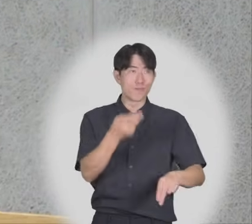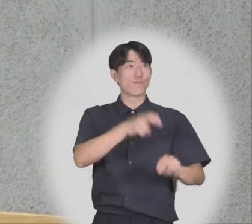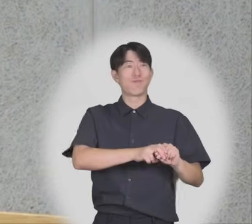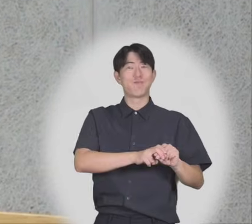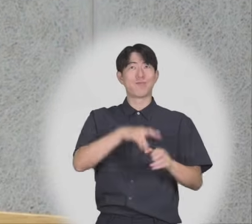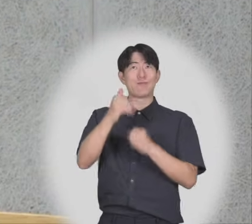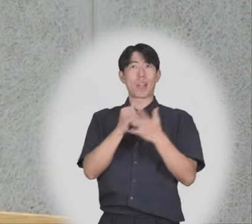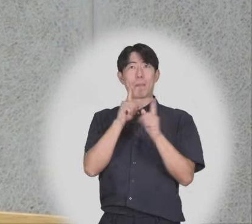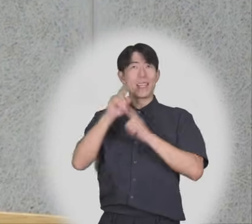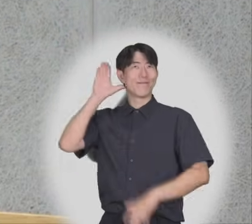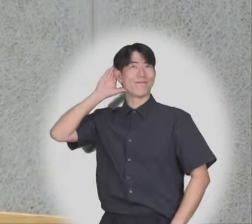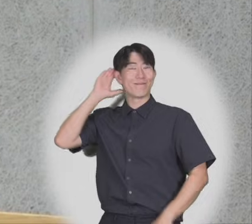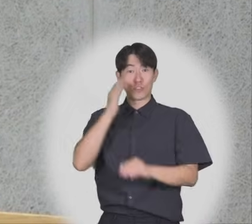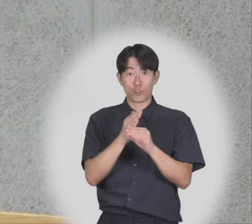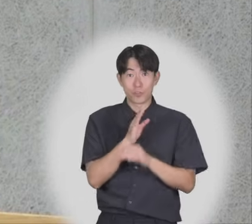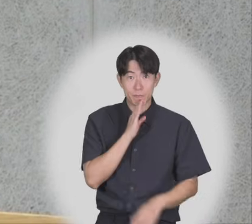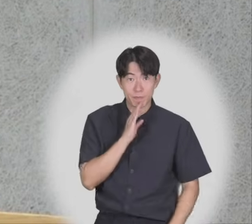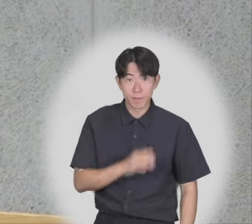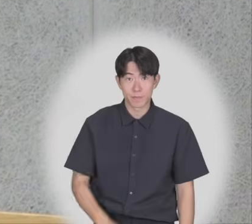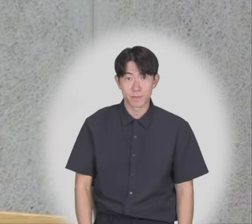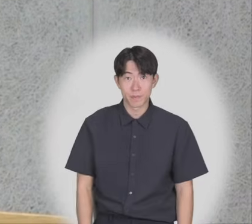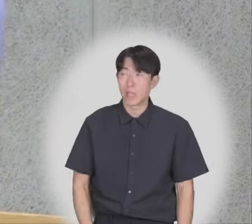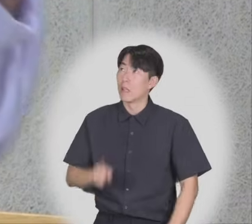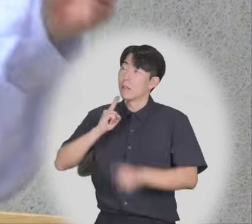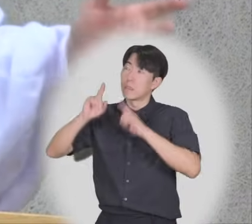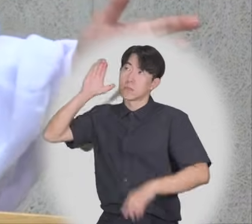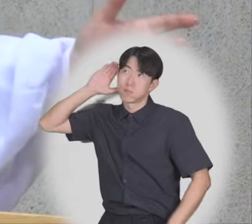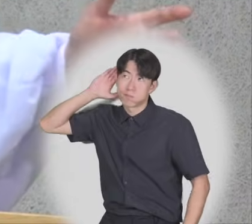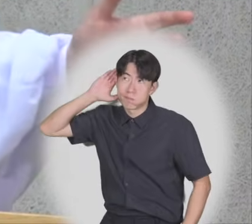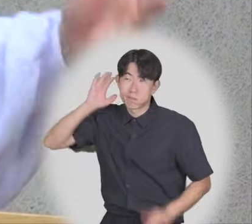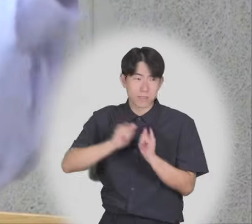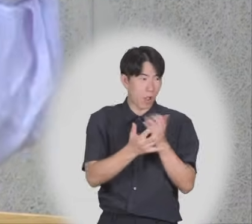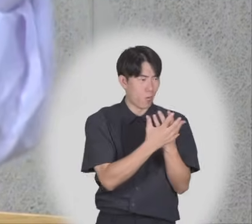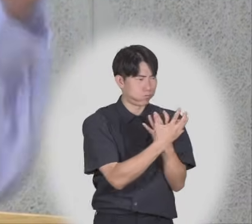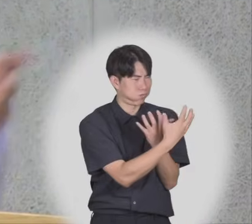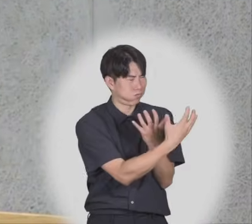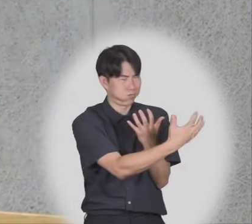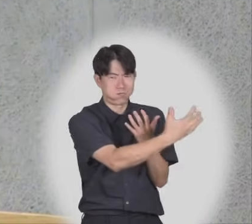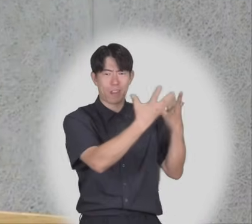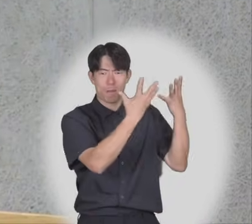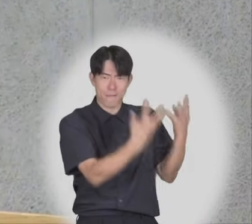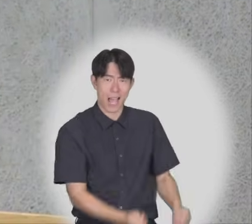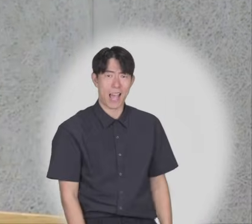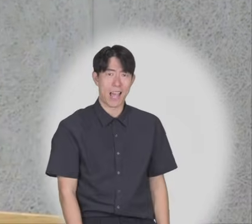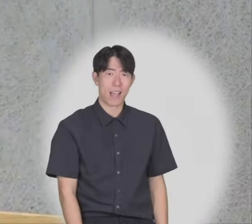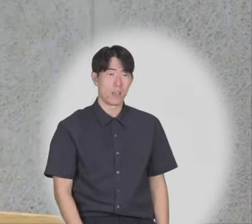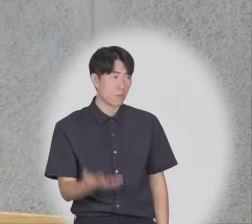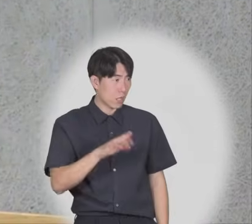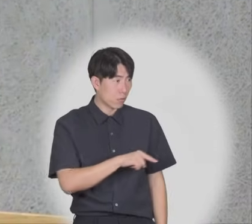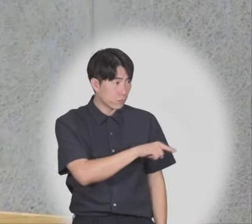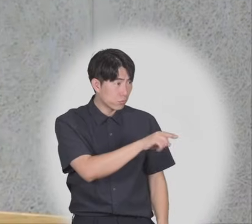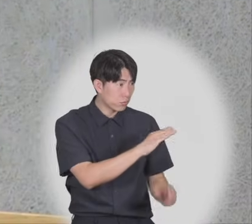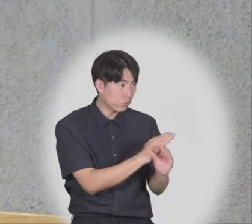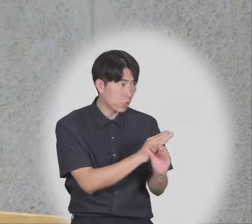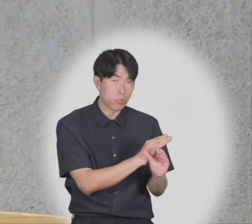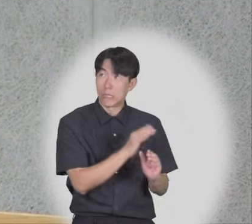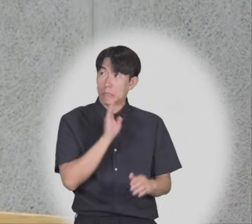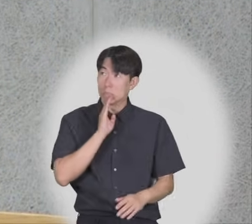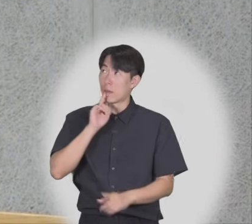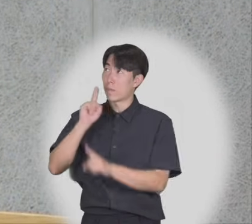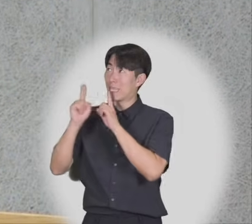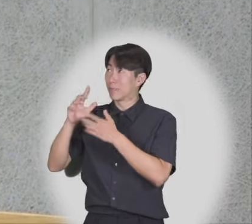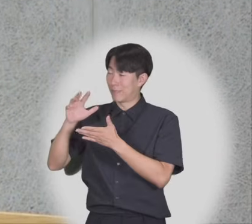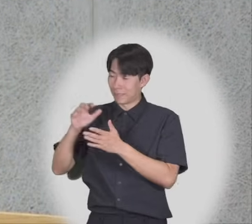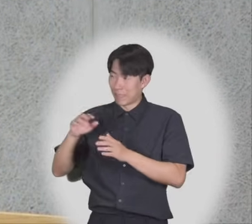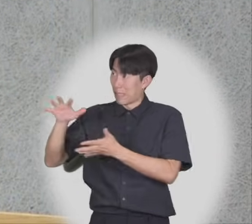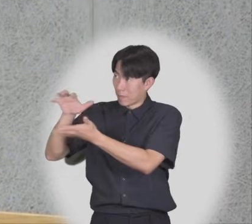계시지 않습니까? 말씀을 듣는 사람들은 너무너무 많아요. 그러나 그 말씀을 지키는 사람은 그리 많지 않습니다.